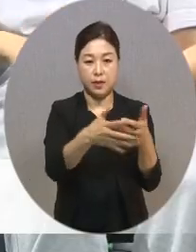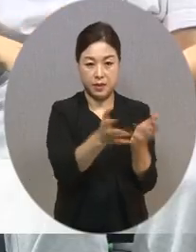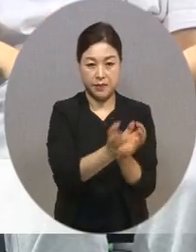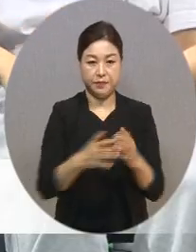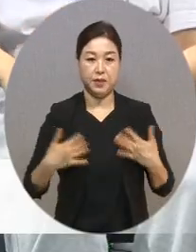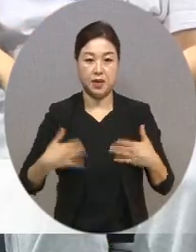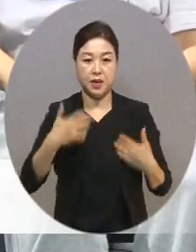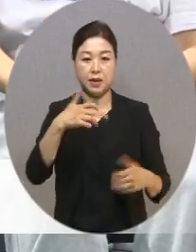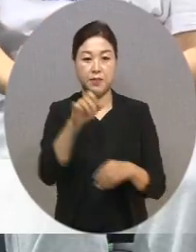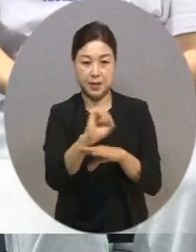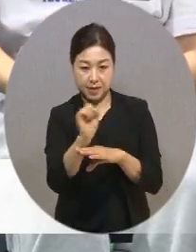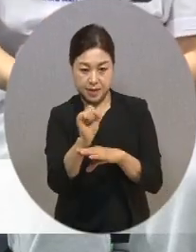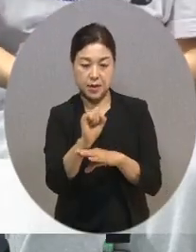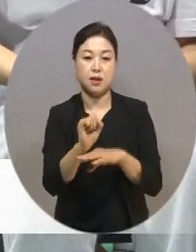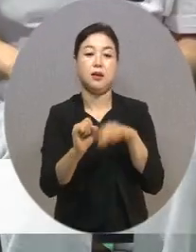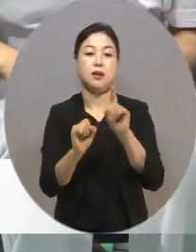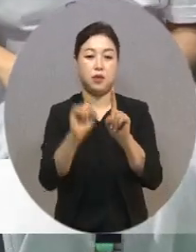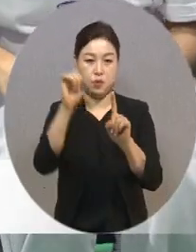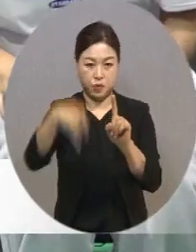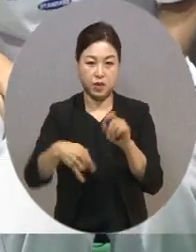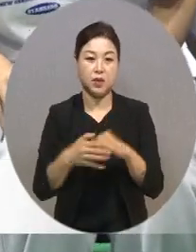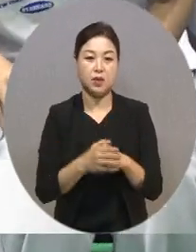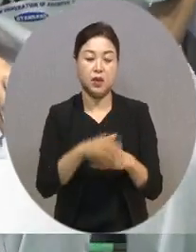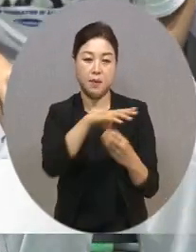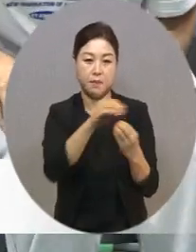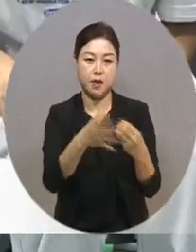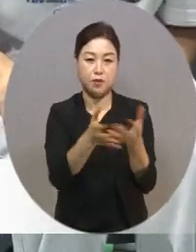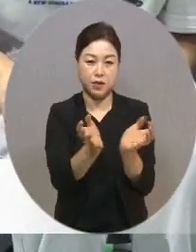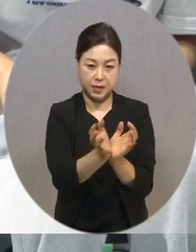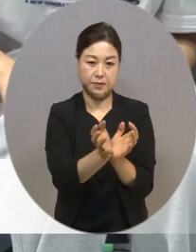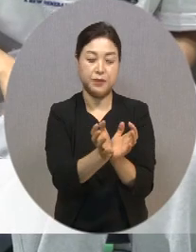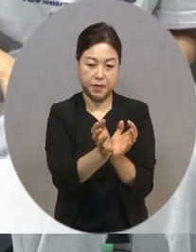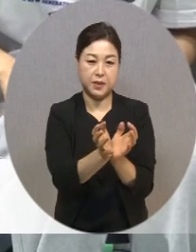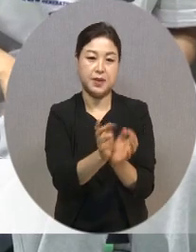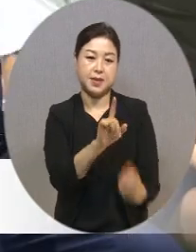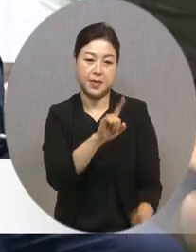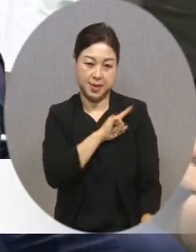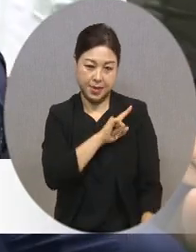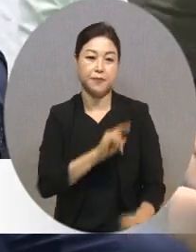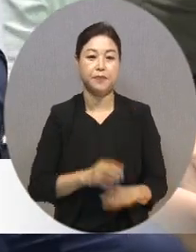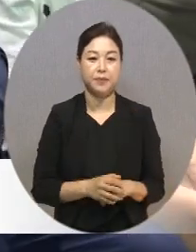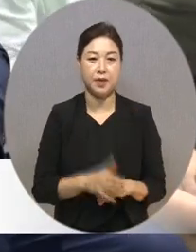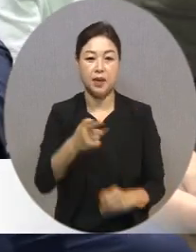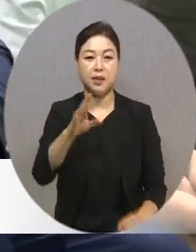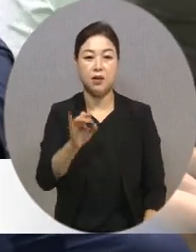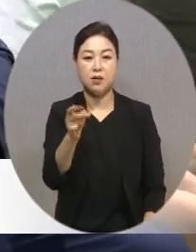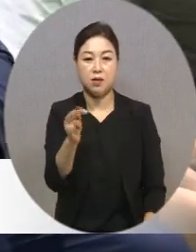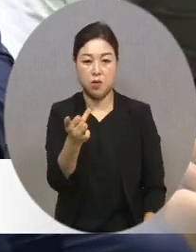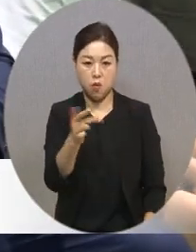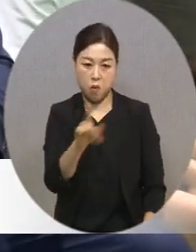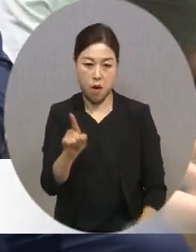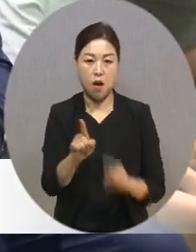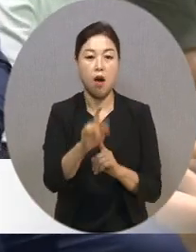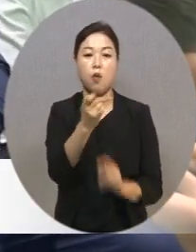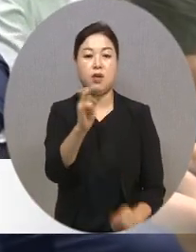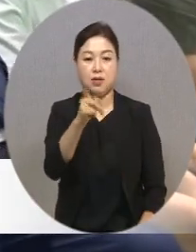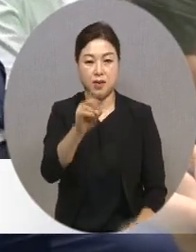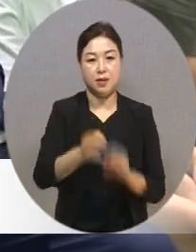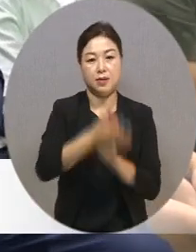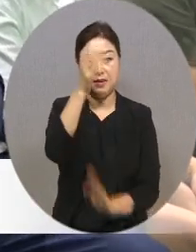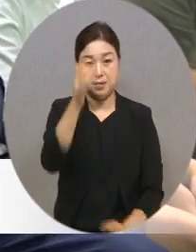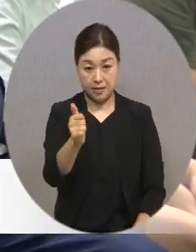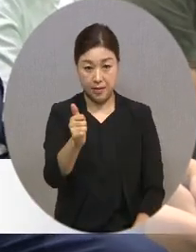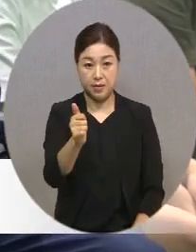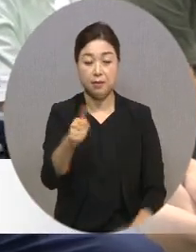게임 카트라이더 1위는 만두찜 팀이 차지했습니다. 정윤하 광양시장은 우리